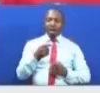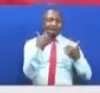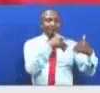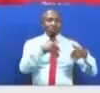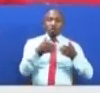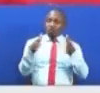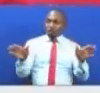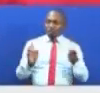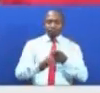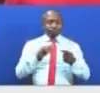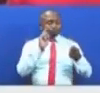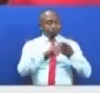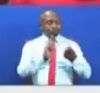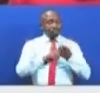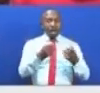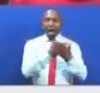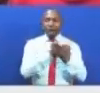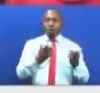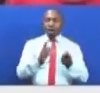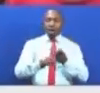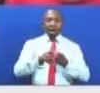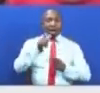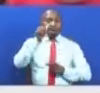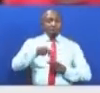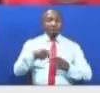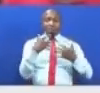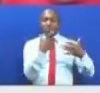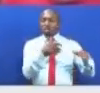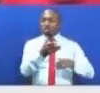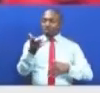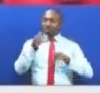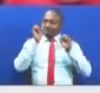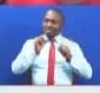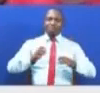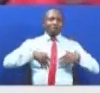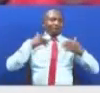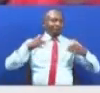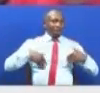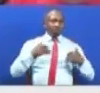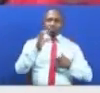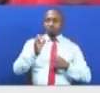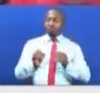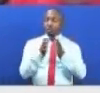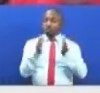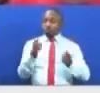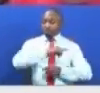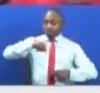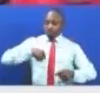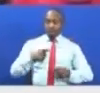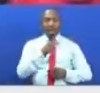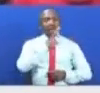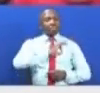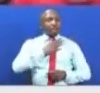mwanzo, hamna mwana michezo ambao anaweza asifurahie swala kama hilo, kwa sababu asilimia kubwa wana michezo wengi tunategemea ajira yetu sisi ndio